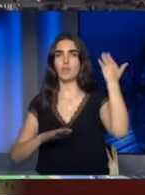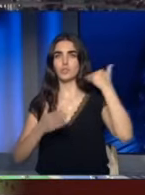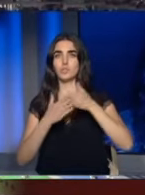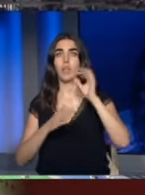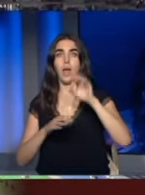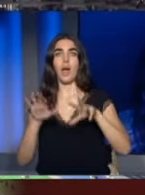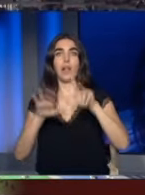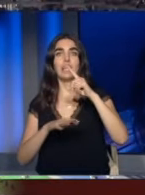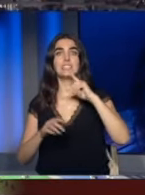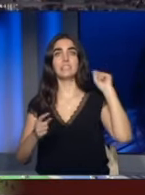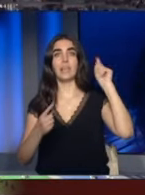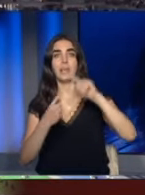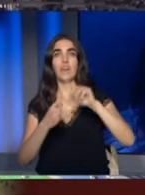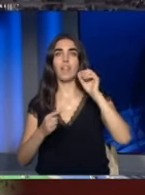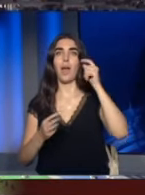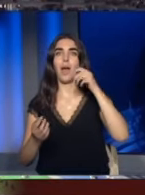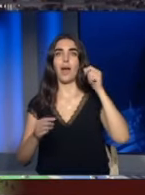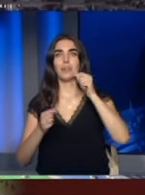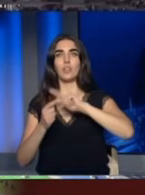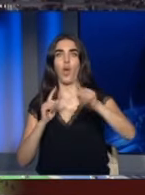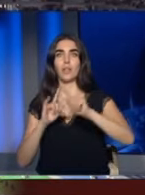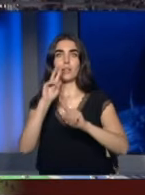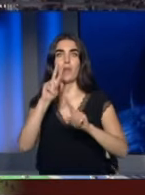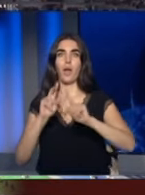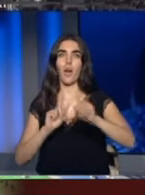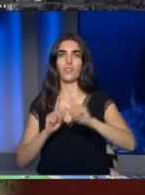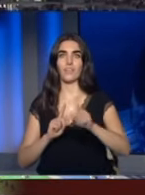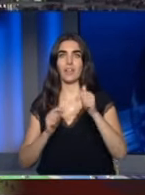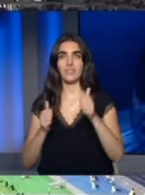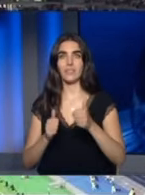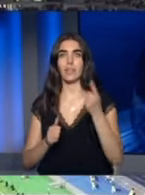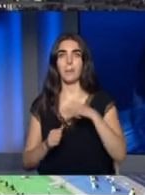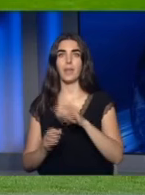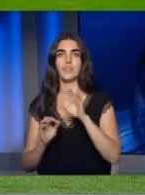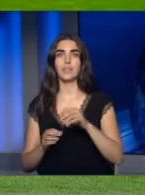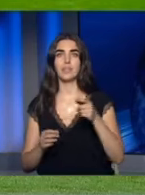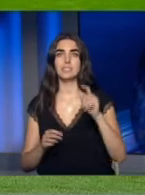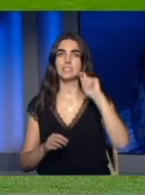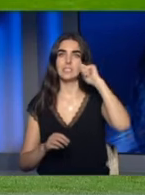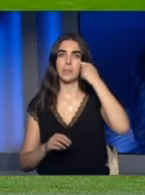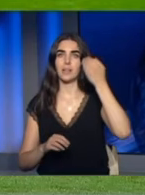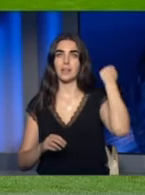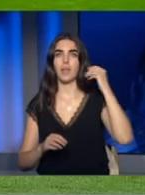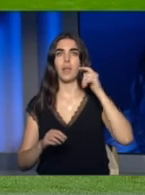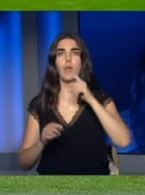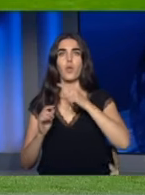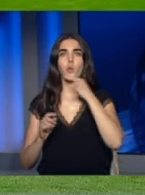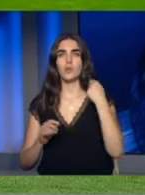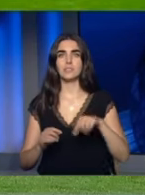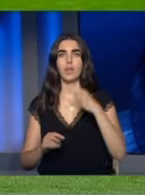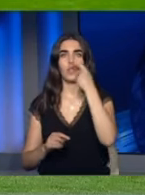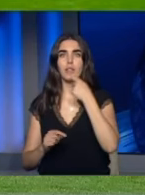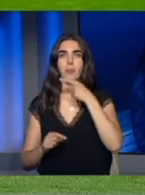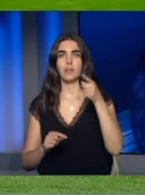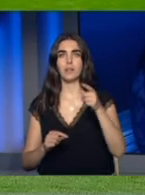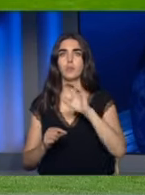احراز هدفين نظيفين على بوروسيا دور دورتموند في النهائي الذي اقيم في ستاد ومبلي سبت واكتفى دورتموند الذي احتل المركز الخامس